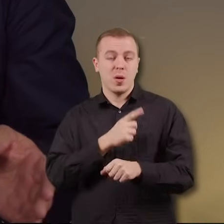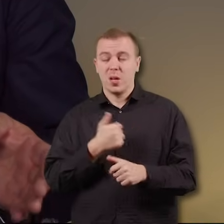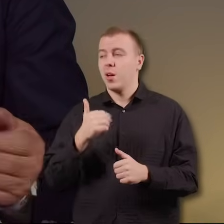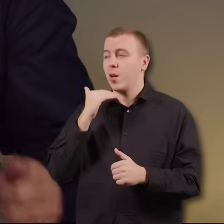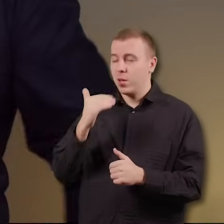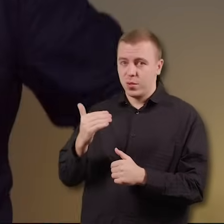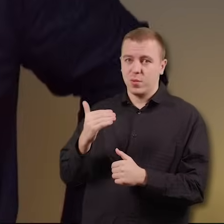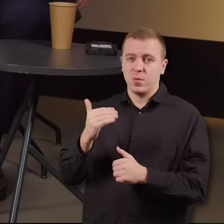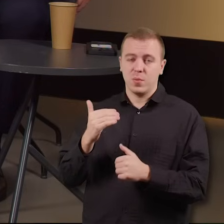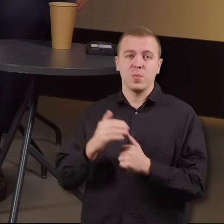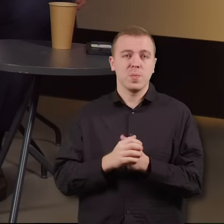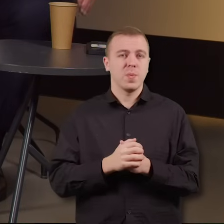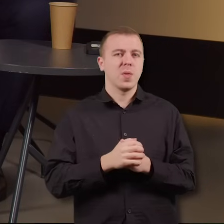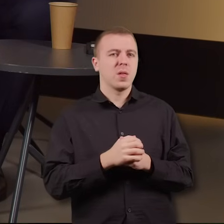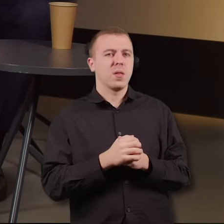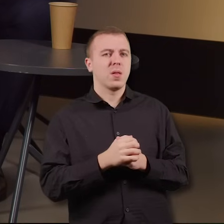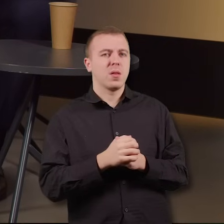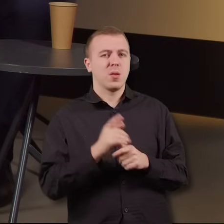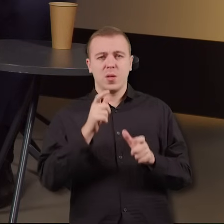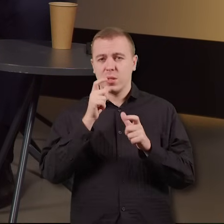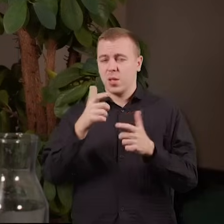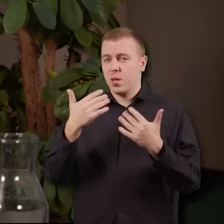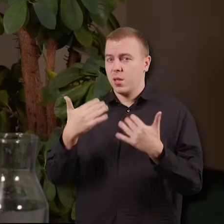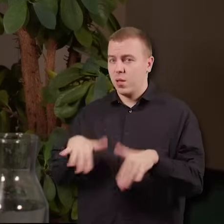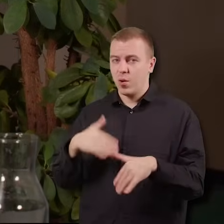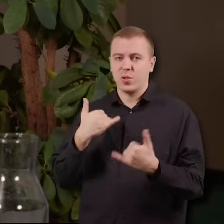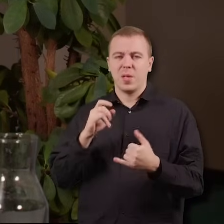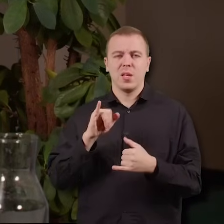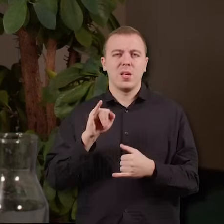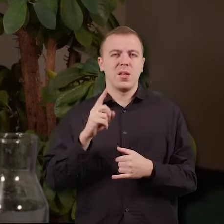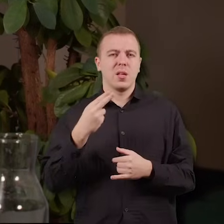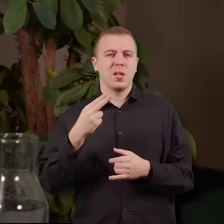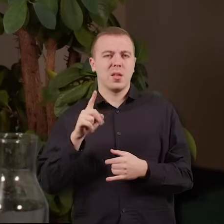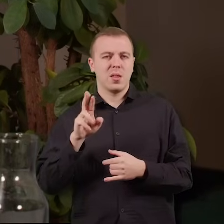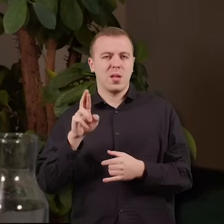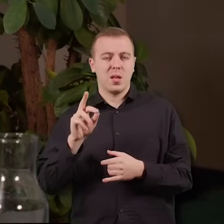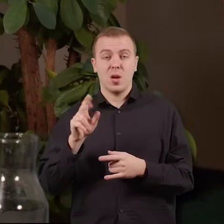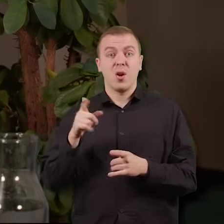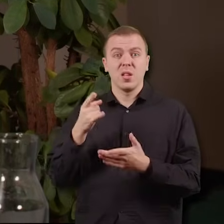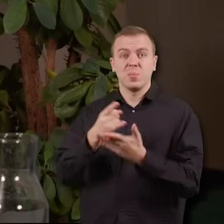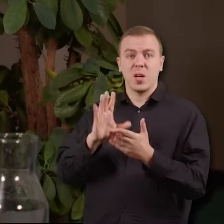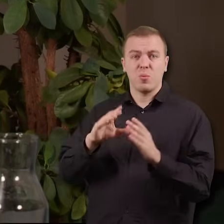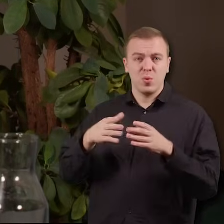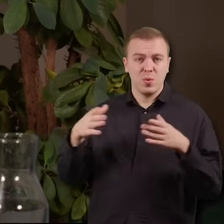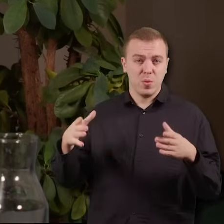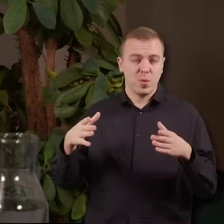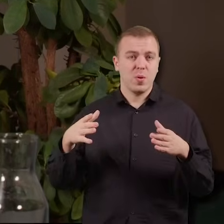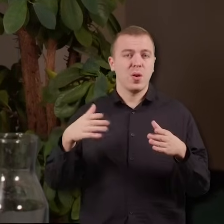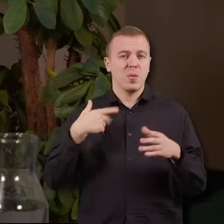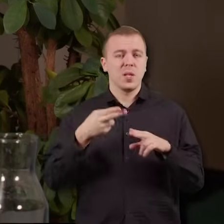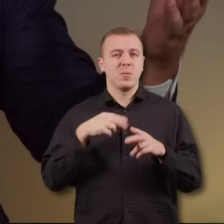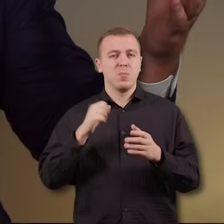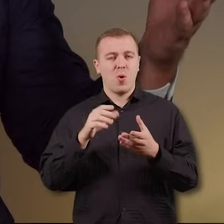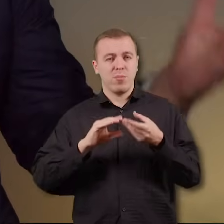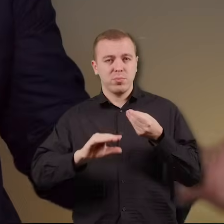su keliais. Jūs apie kelius atsakė dabar aš Indrės ir kad tas piragas būtų paklausti. Didesnis, ir iš tikrųjų iš to pirago